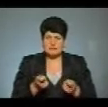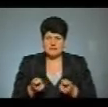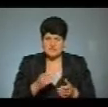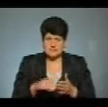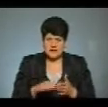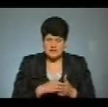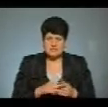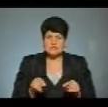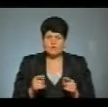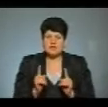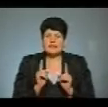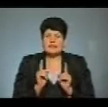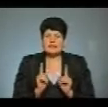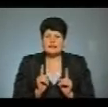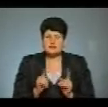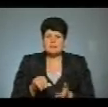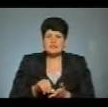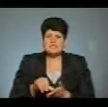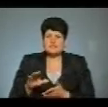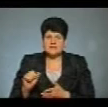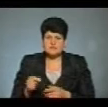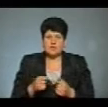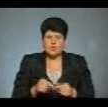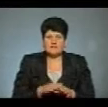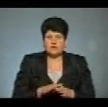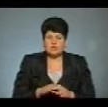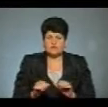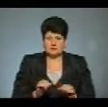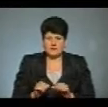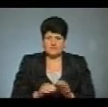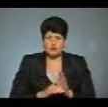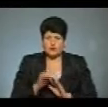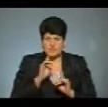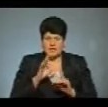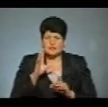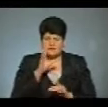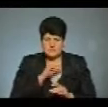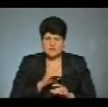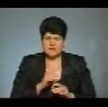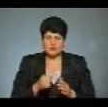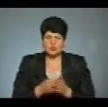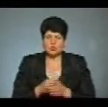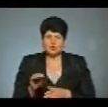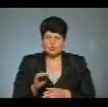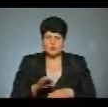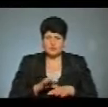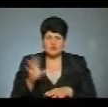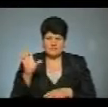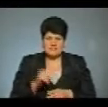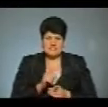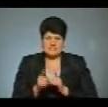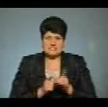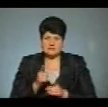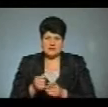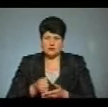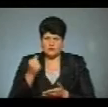і утворені лише представництва органів виконавчої влади. Верховна Рада України встигне до жовтня місяця провести всі необхідні зміни